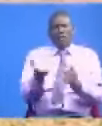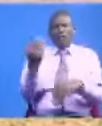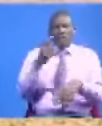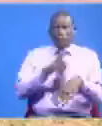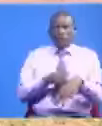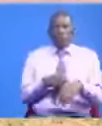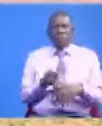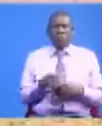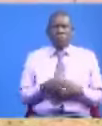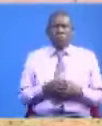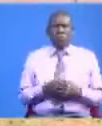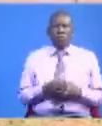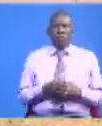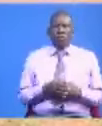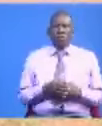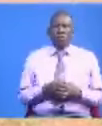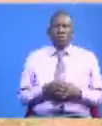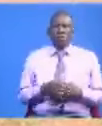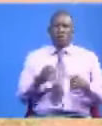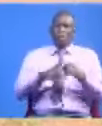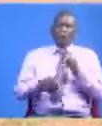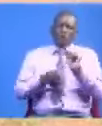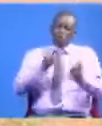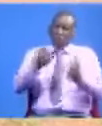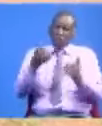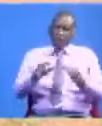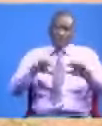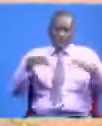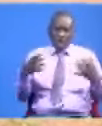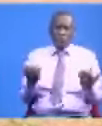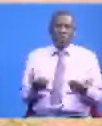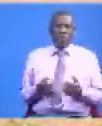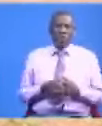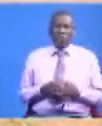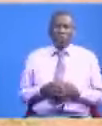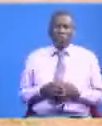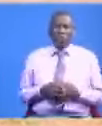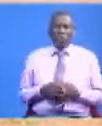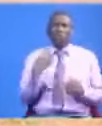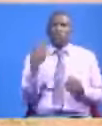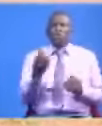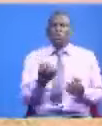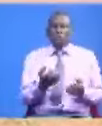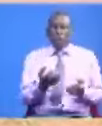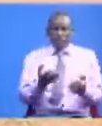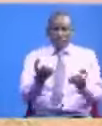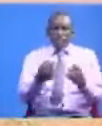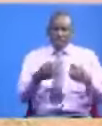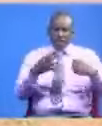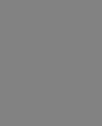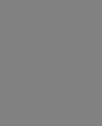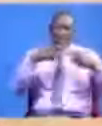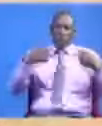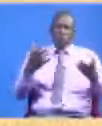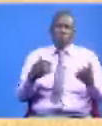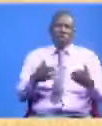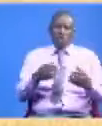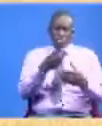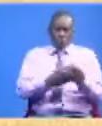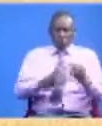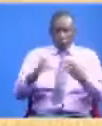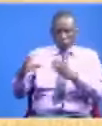uliopita. Lakini mchezo huu unachezwaje? We only require 9 players on both